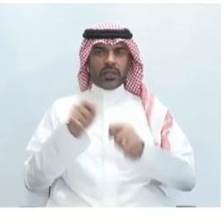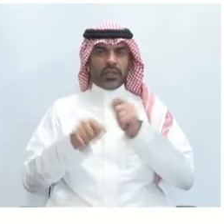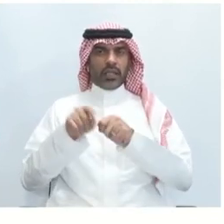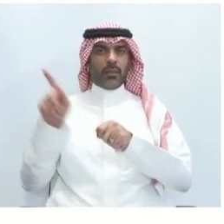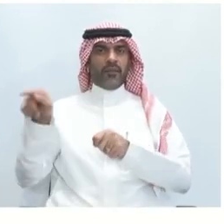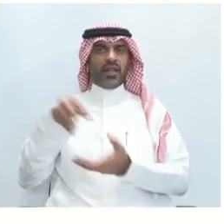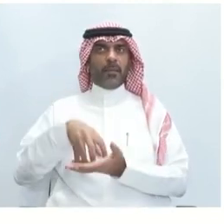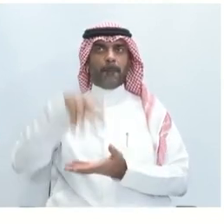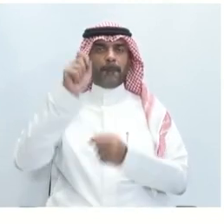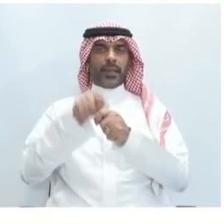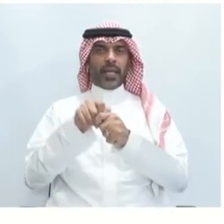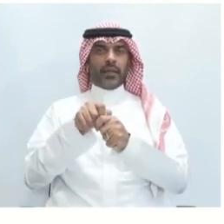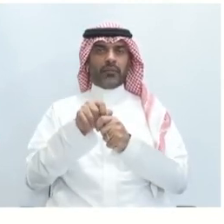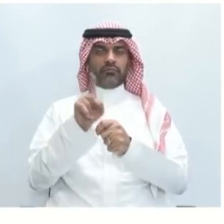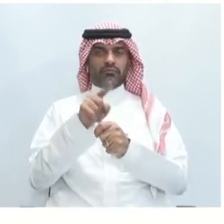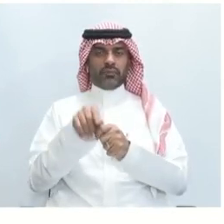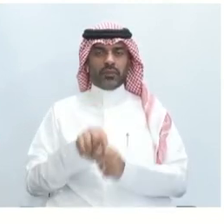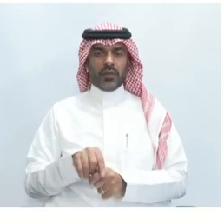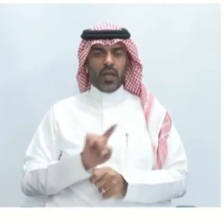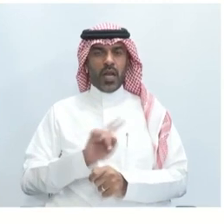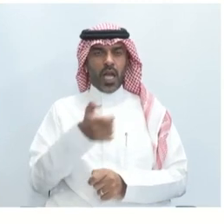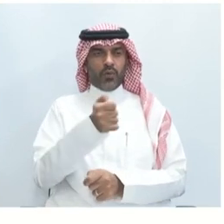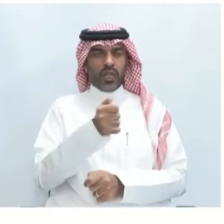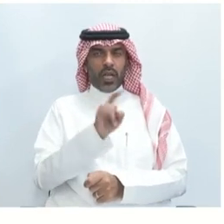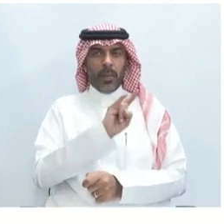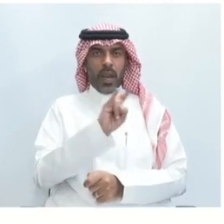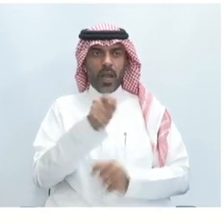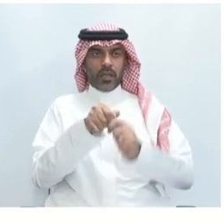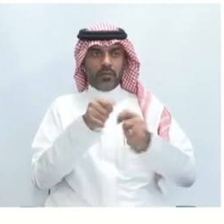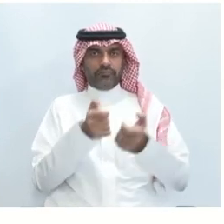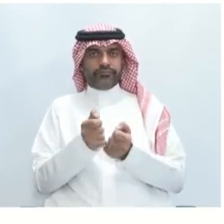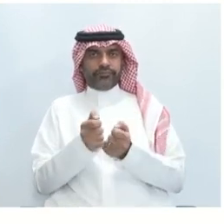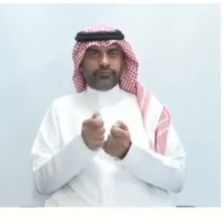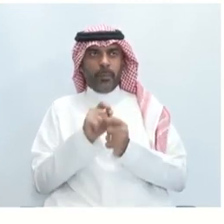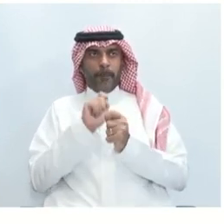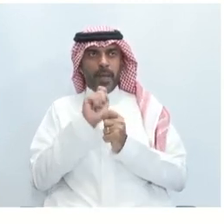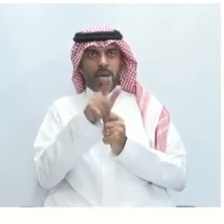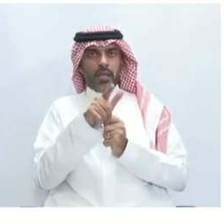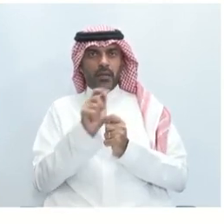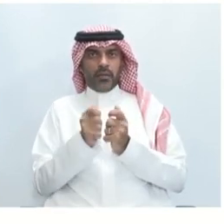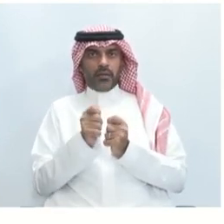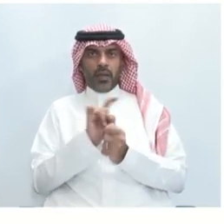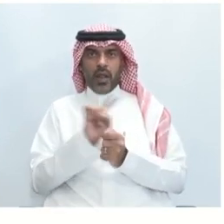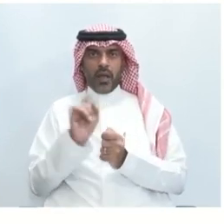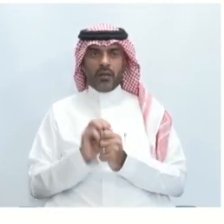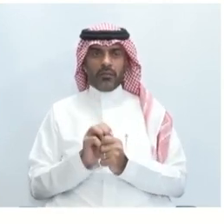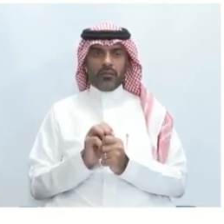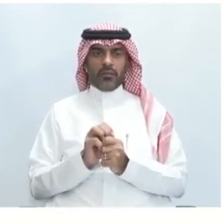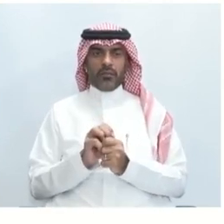خطا طبعا لا يمكن التحكم في الروبوتات لاسلكيه لاسلكيا من مسافه بعيده